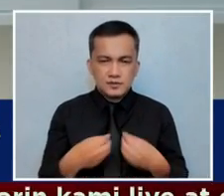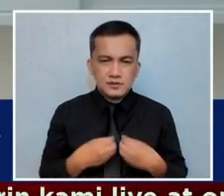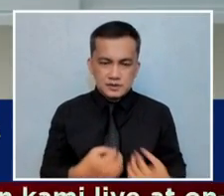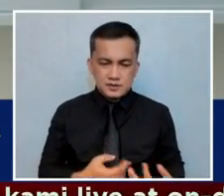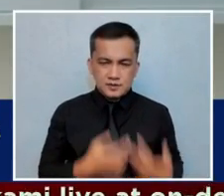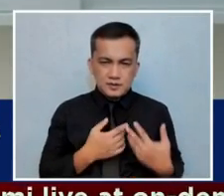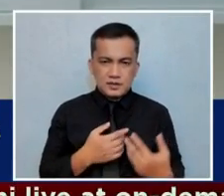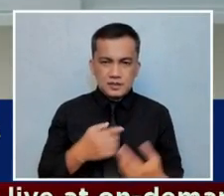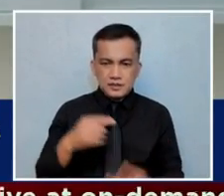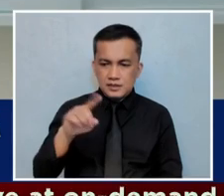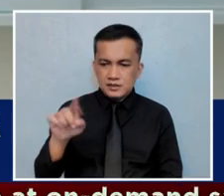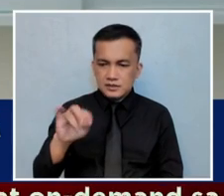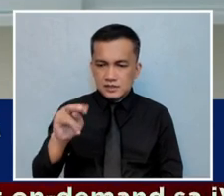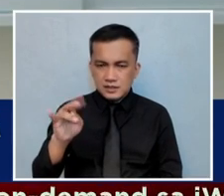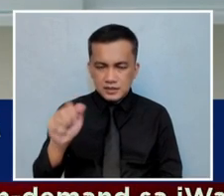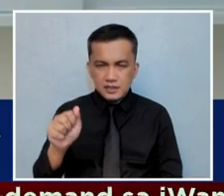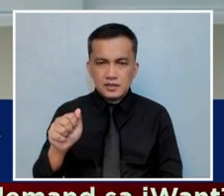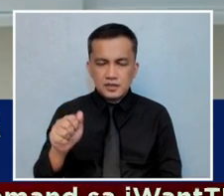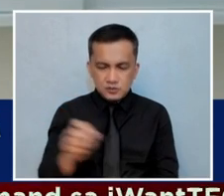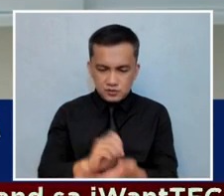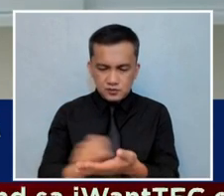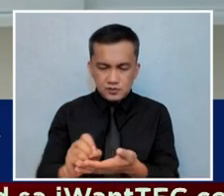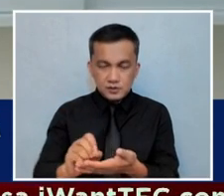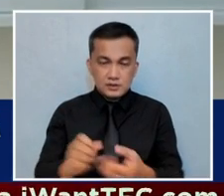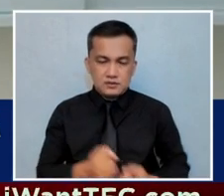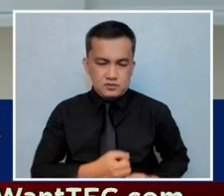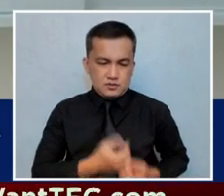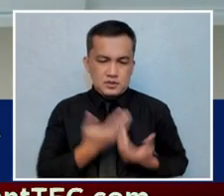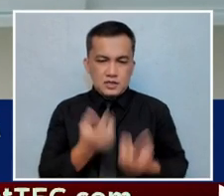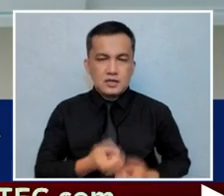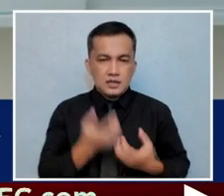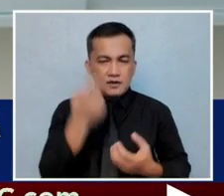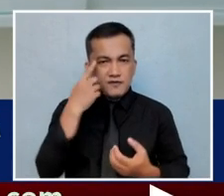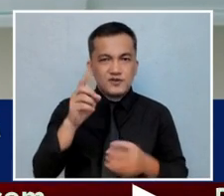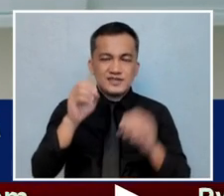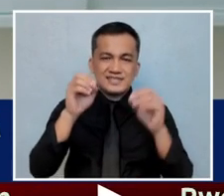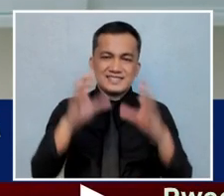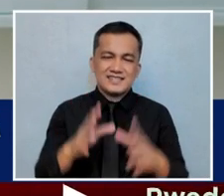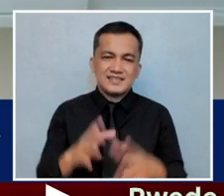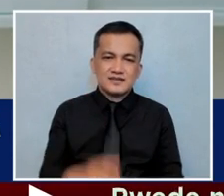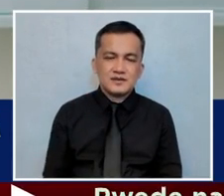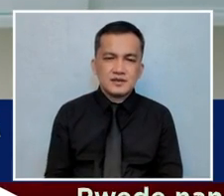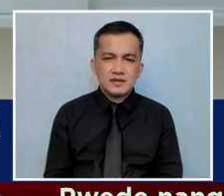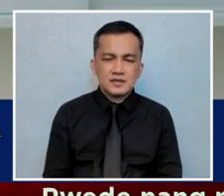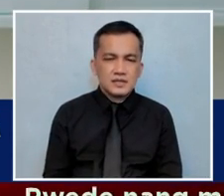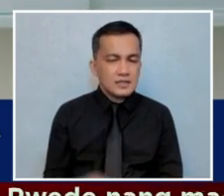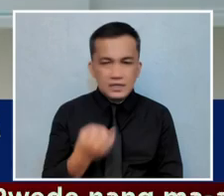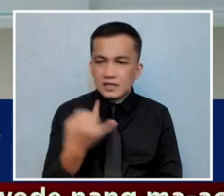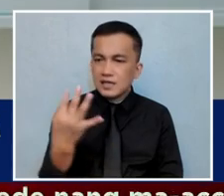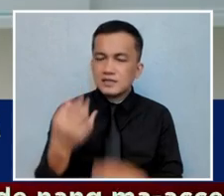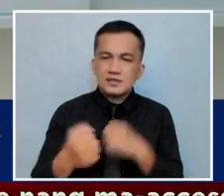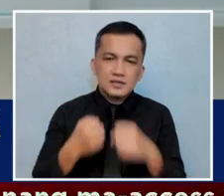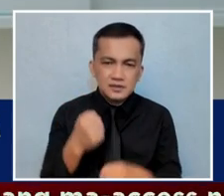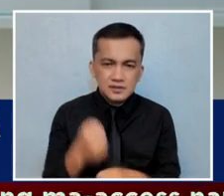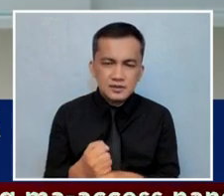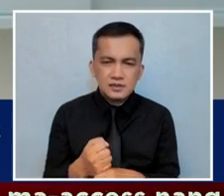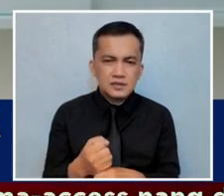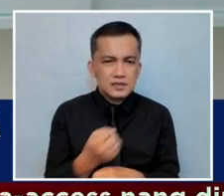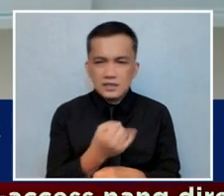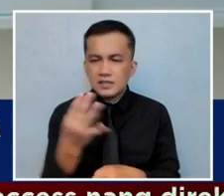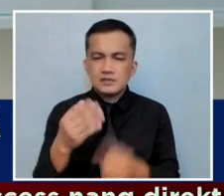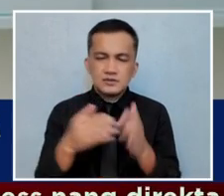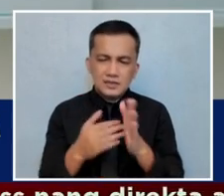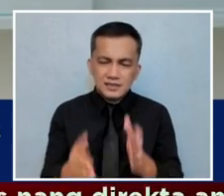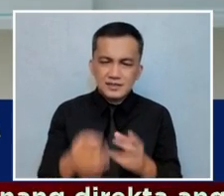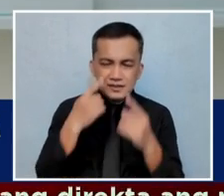Zunyo para sumulat ng tula para sa mga guro. Ilang taon na ang nagdaan, ilang estudyante na rin ang iniyakan,